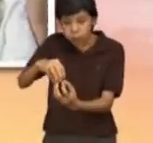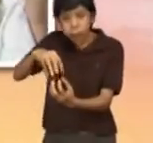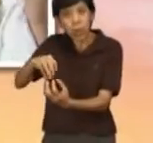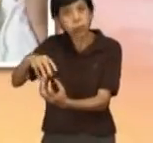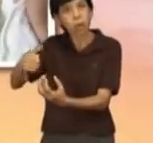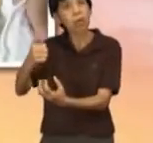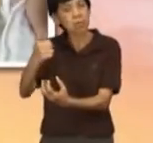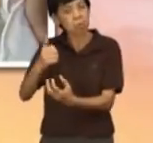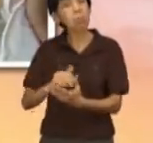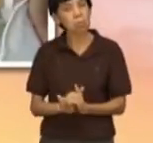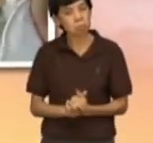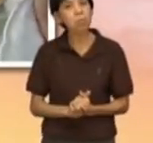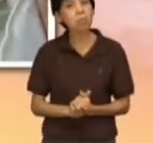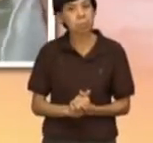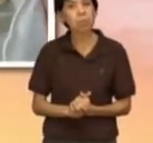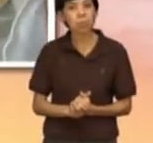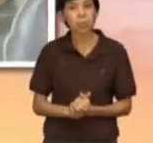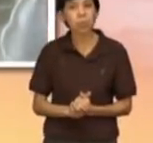า